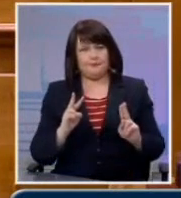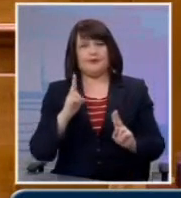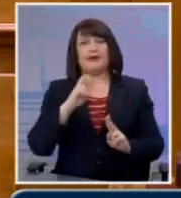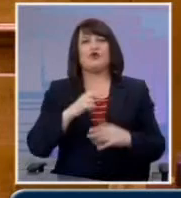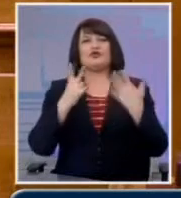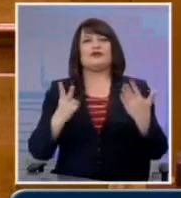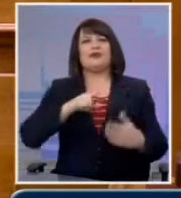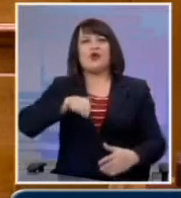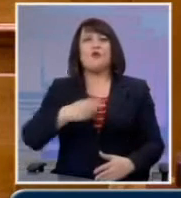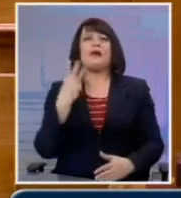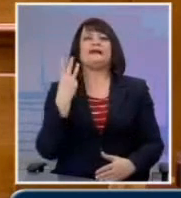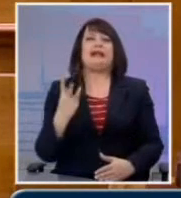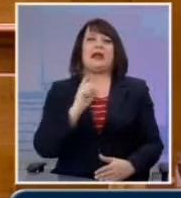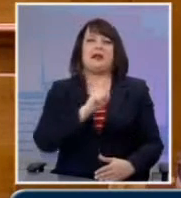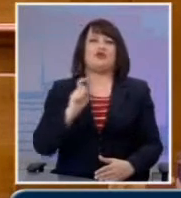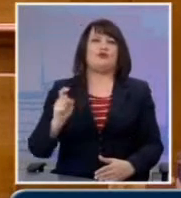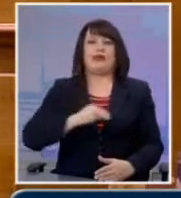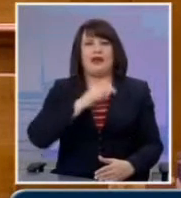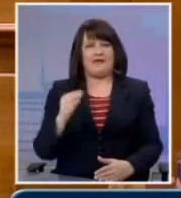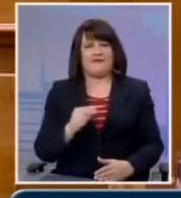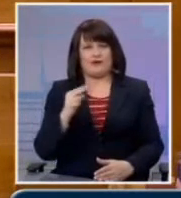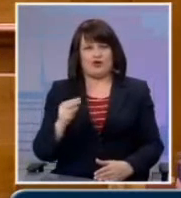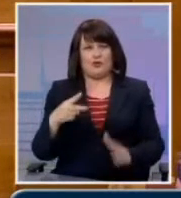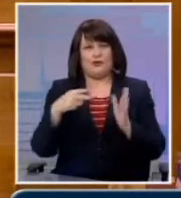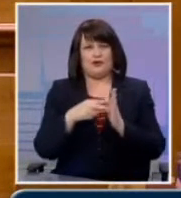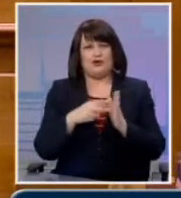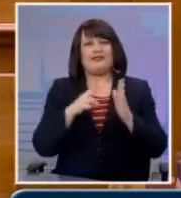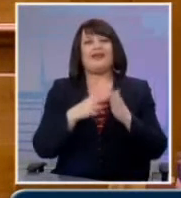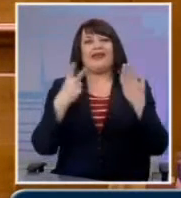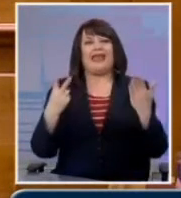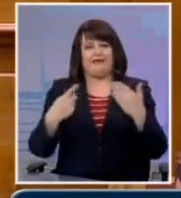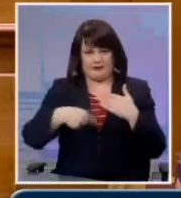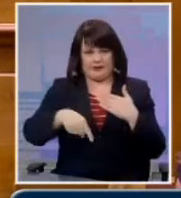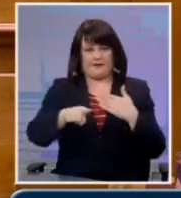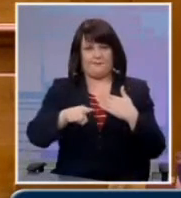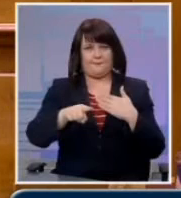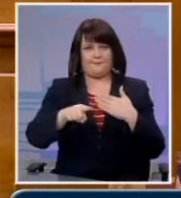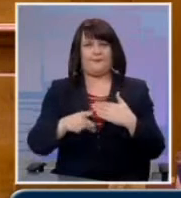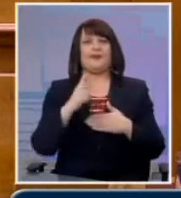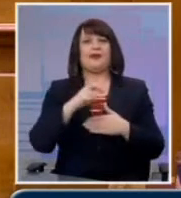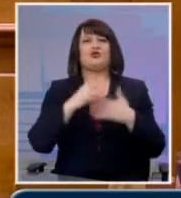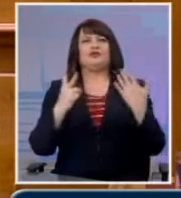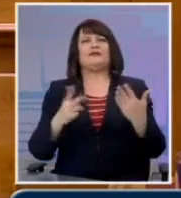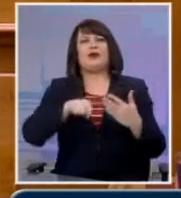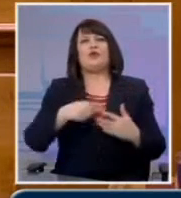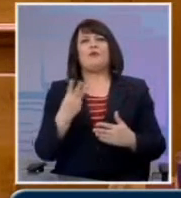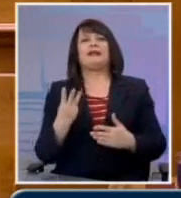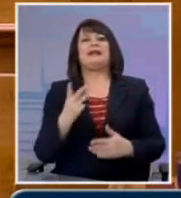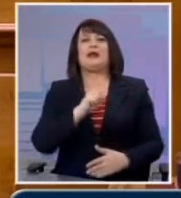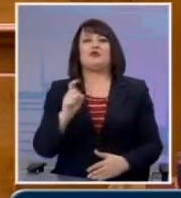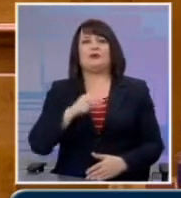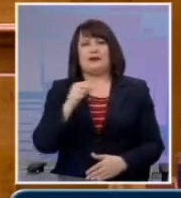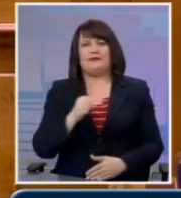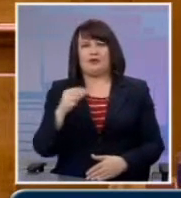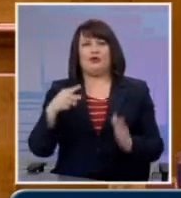27,3 εκατομμύρια ευρώ του 2017 και τα 27,3 εκατομμύρια ευρώ